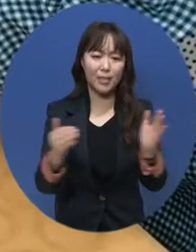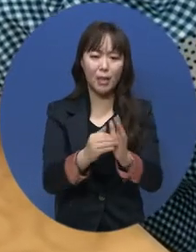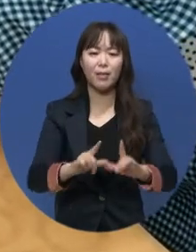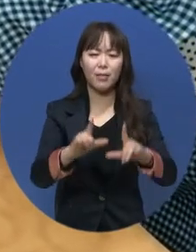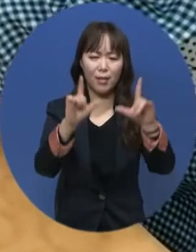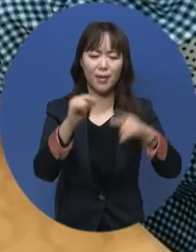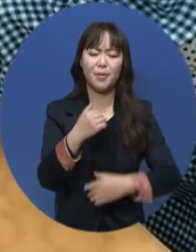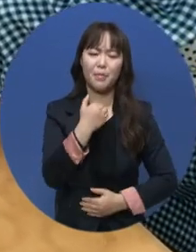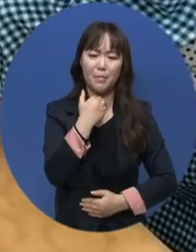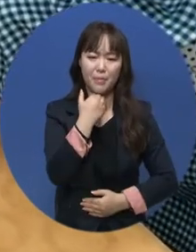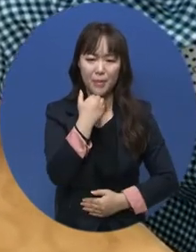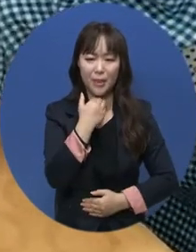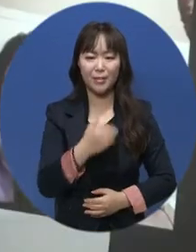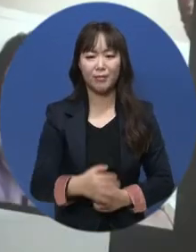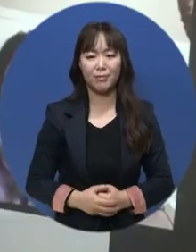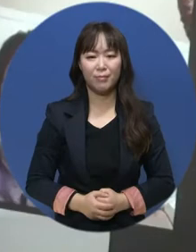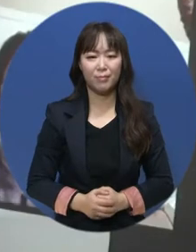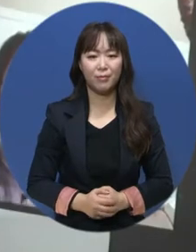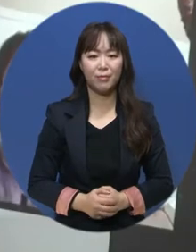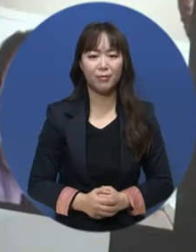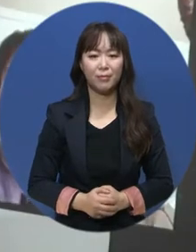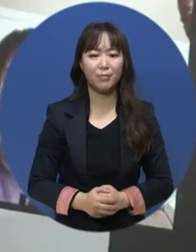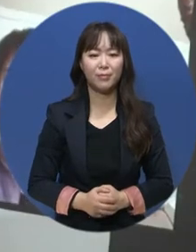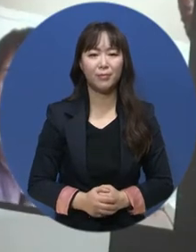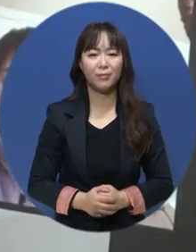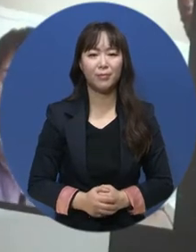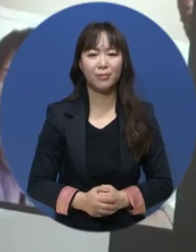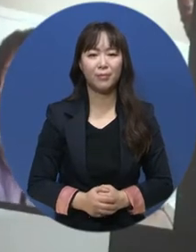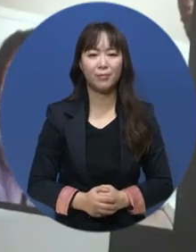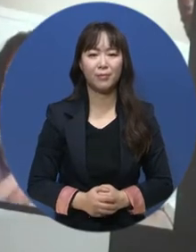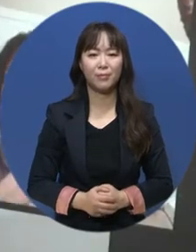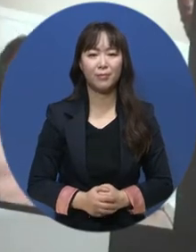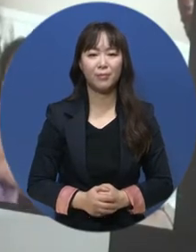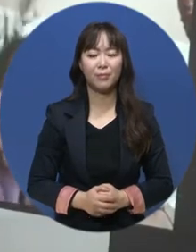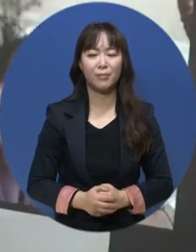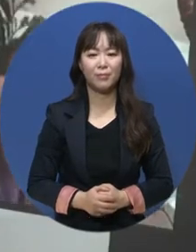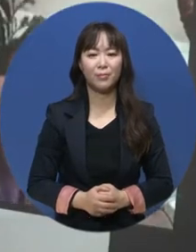간절히 기다리고 있었습니다. 복지TV 경기방송 정은선입니다.